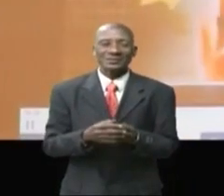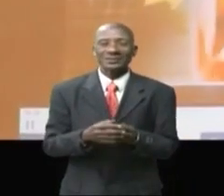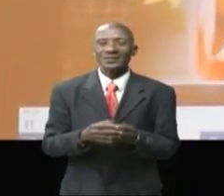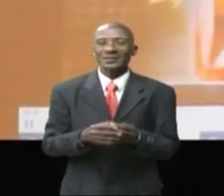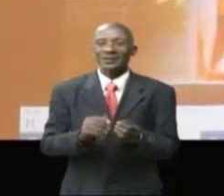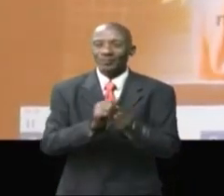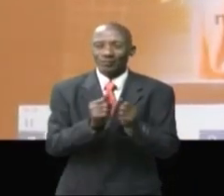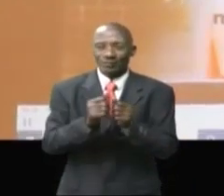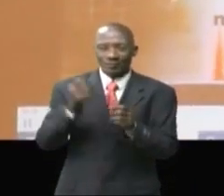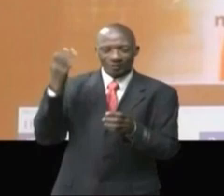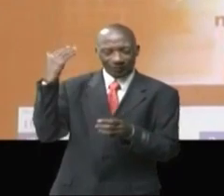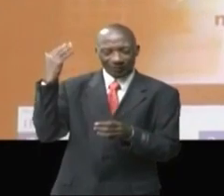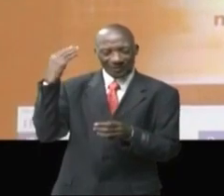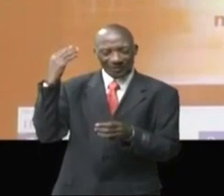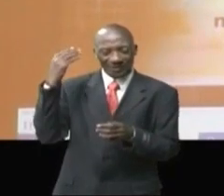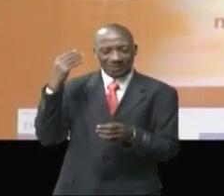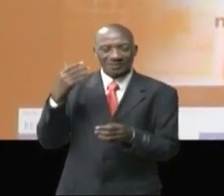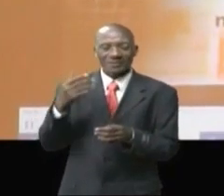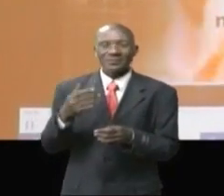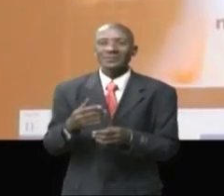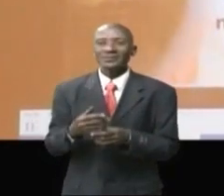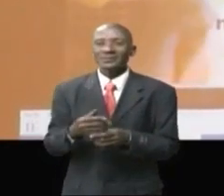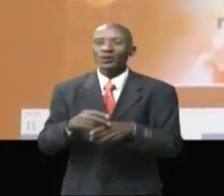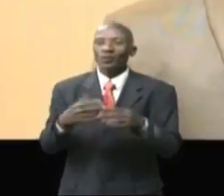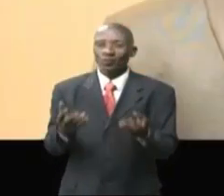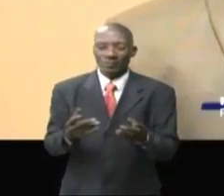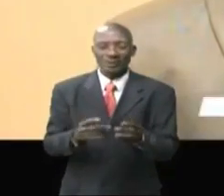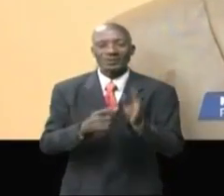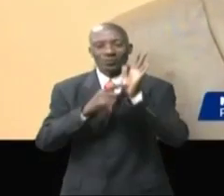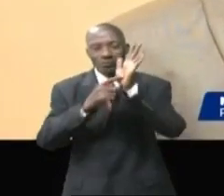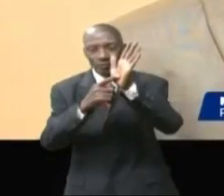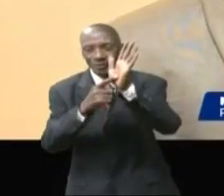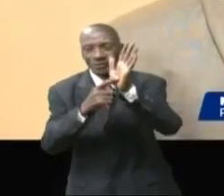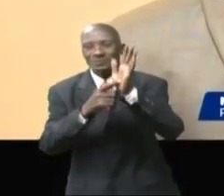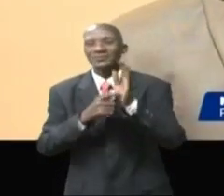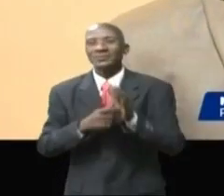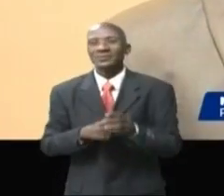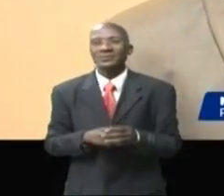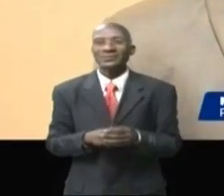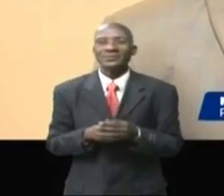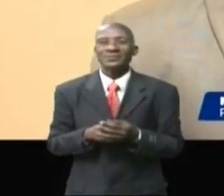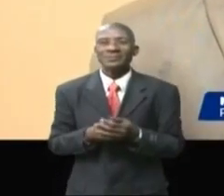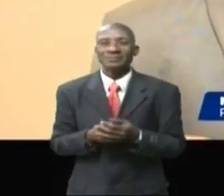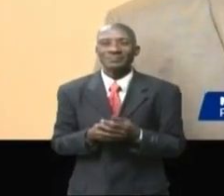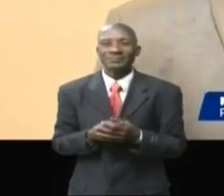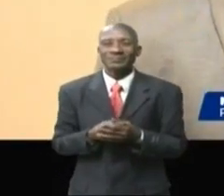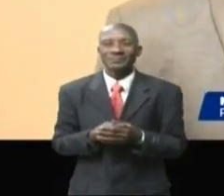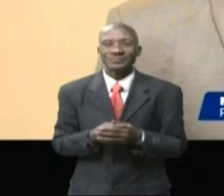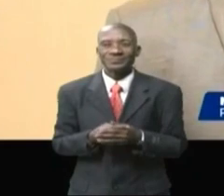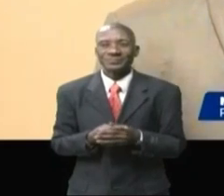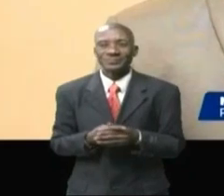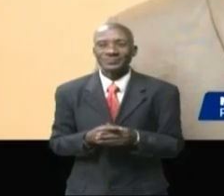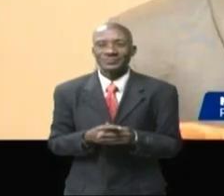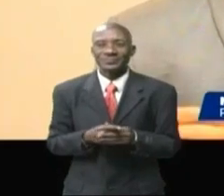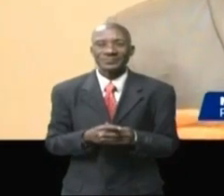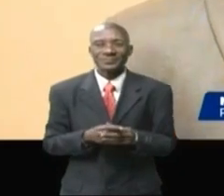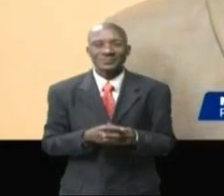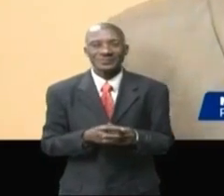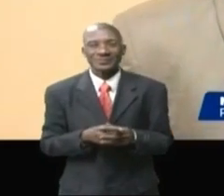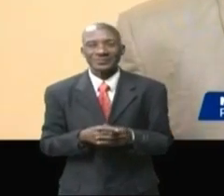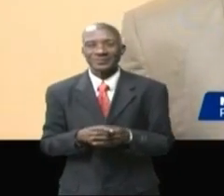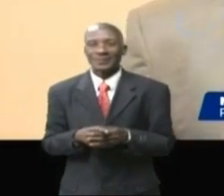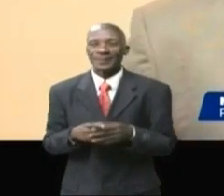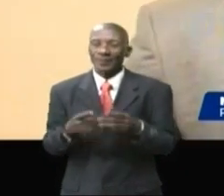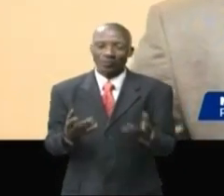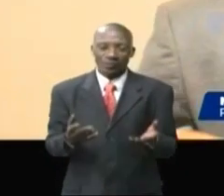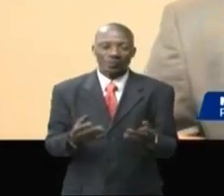être un bon serviteur de Dieu dans sa nation. Un thème qui va nous amener à montrer